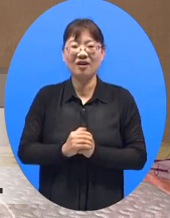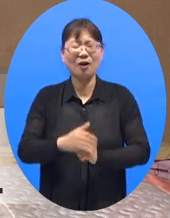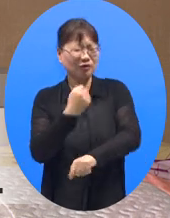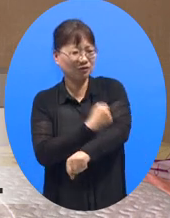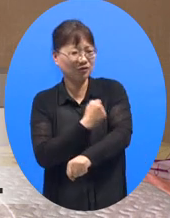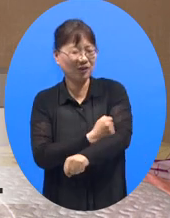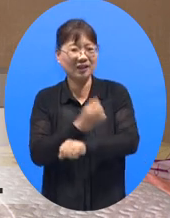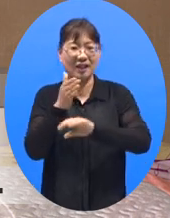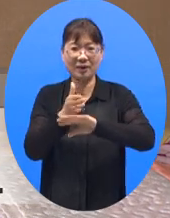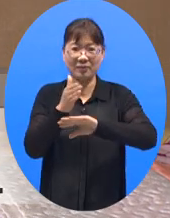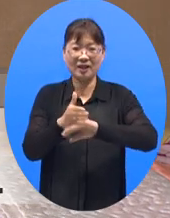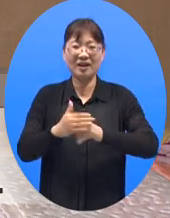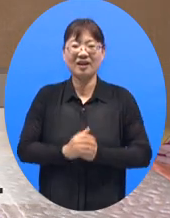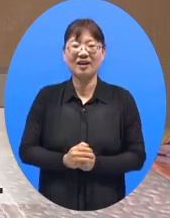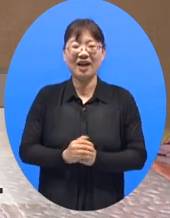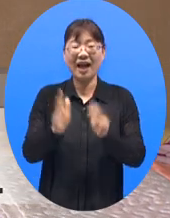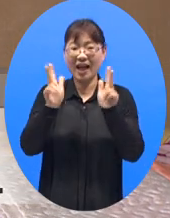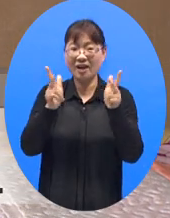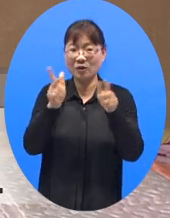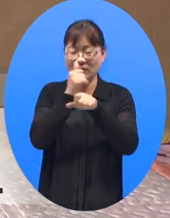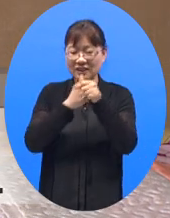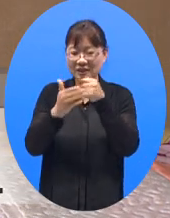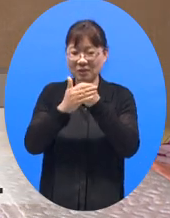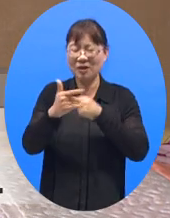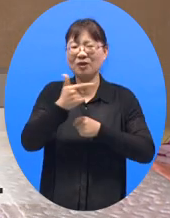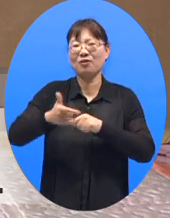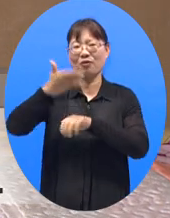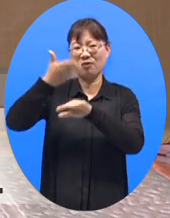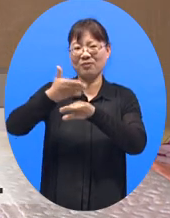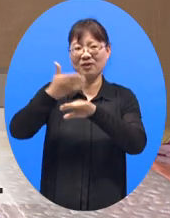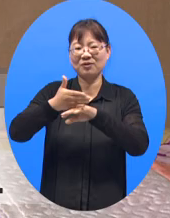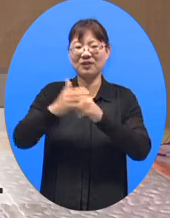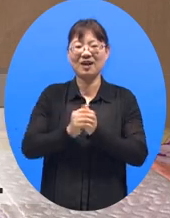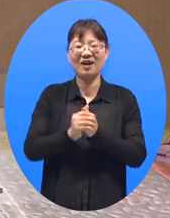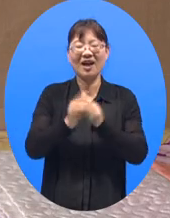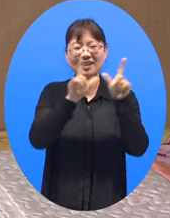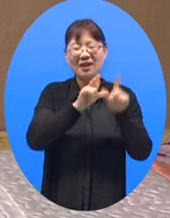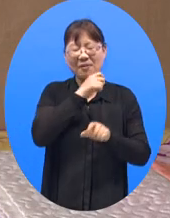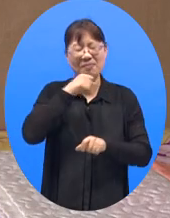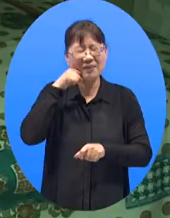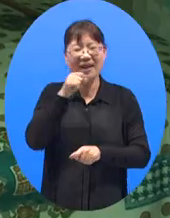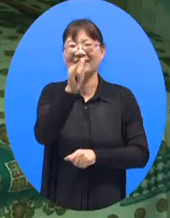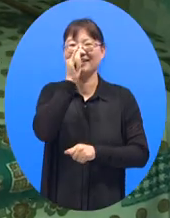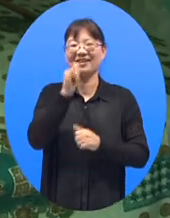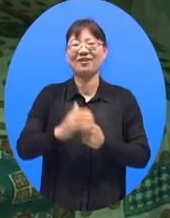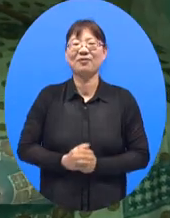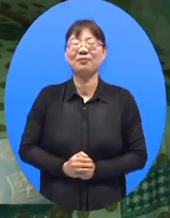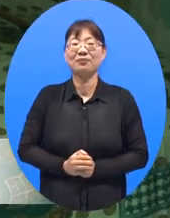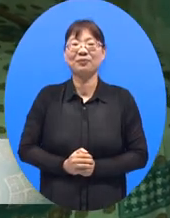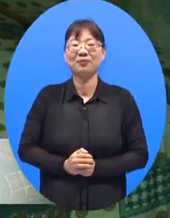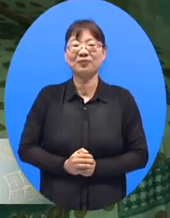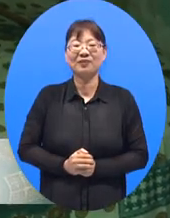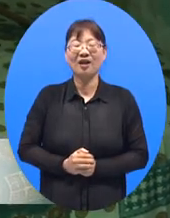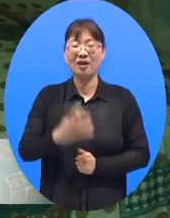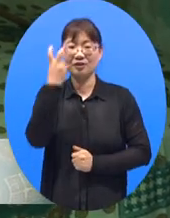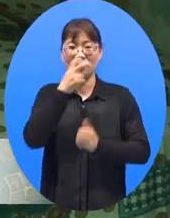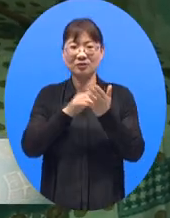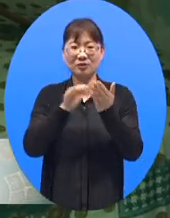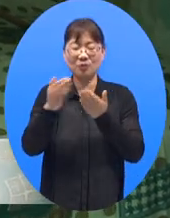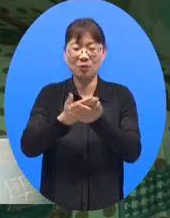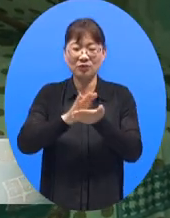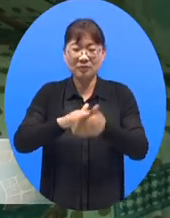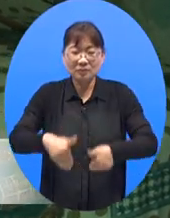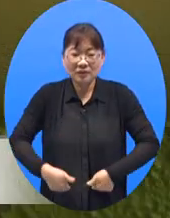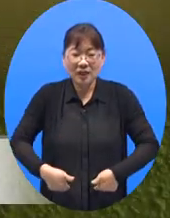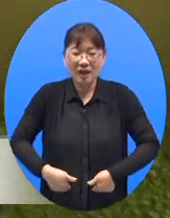수고하셔서 감사하고, 에어컨 있으니까 너무 고맙고, 살만 나죠. 점검 후 보수가 필요한